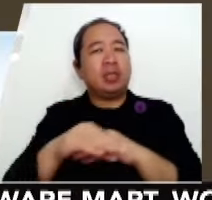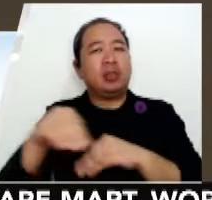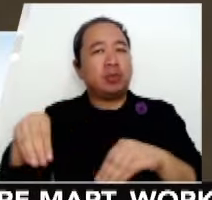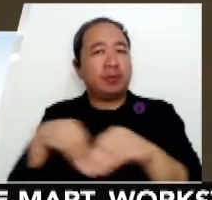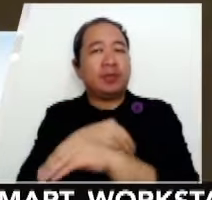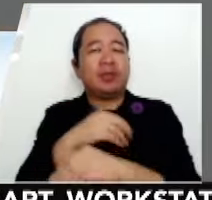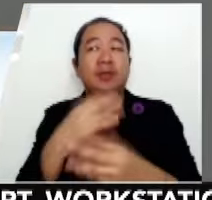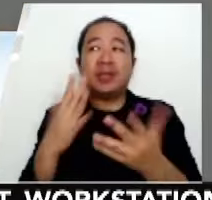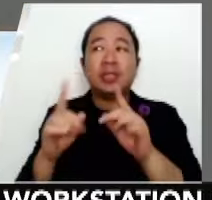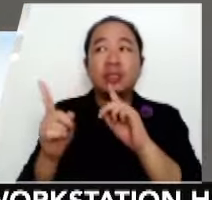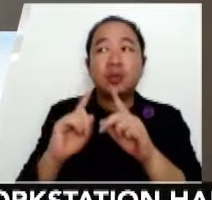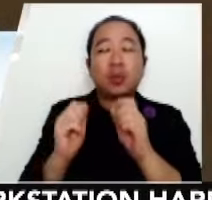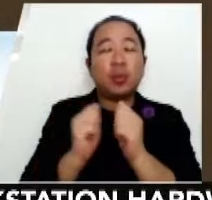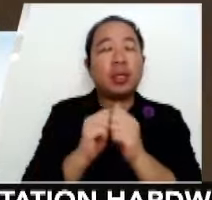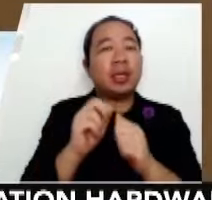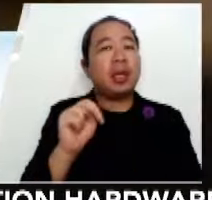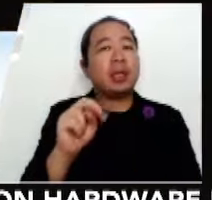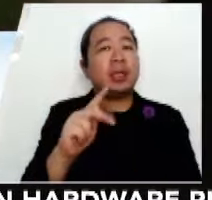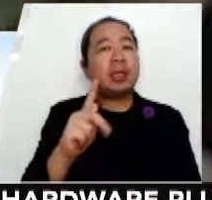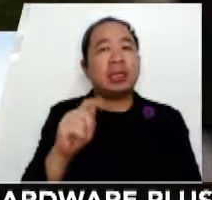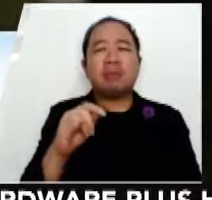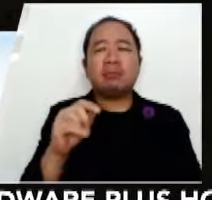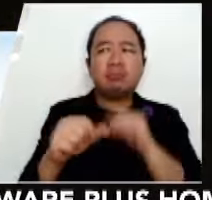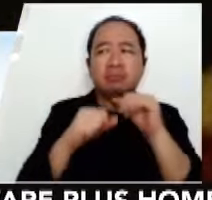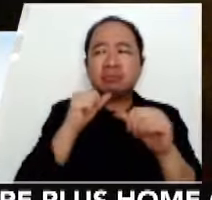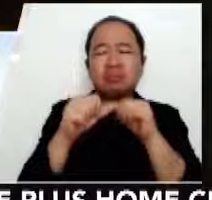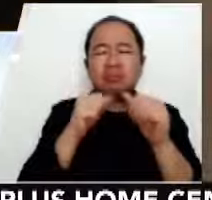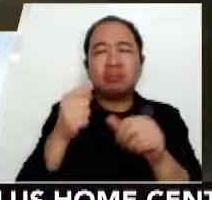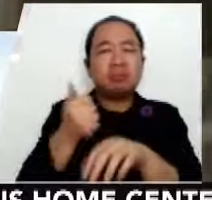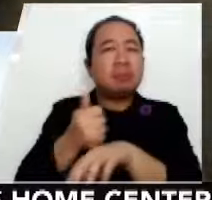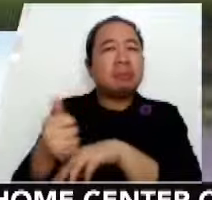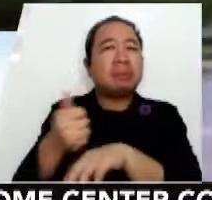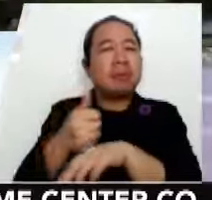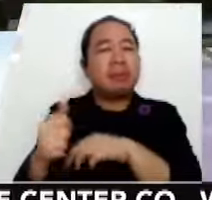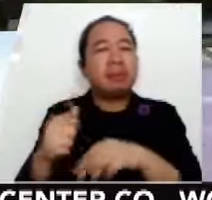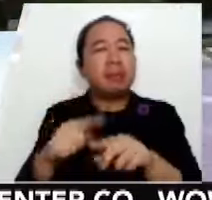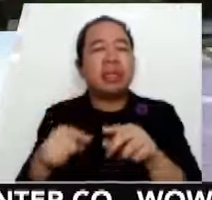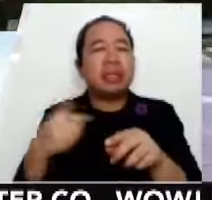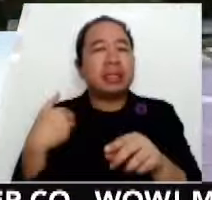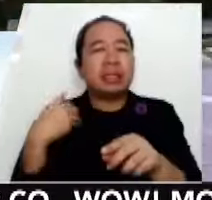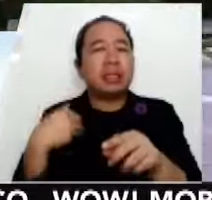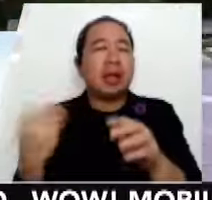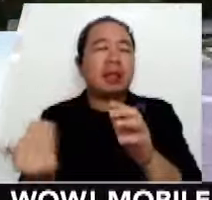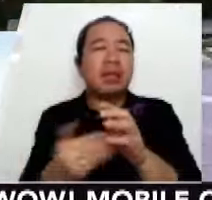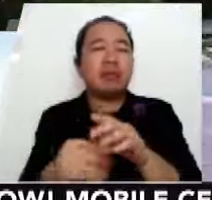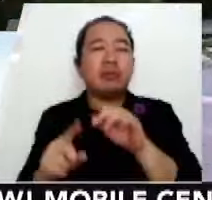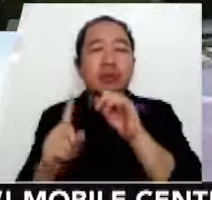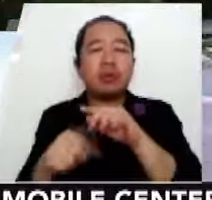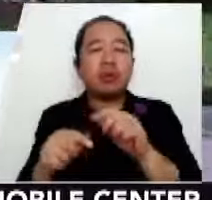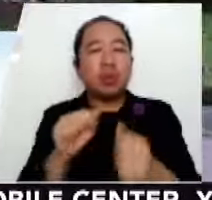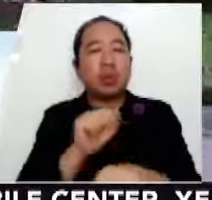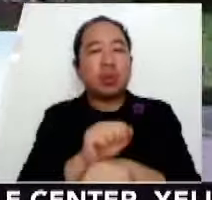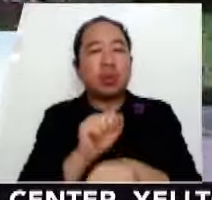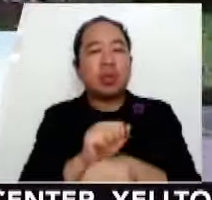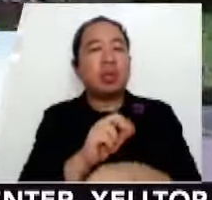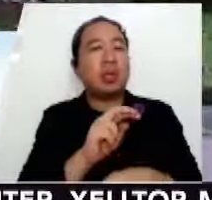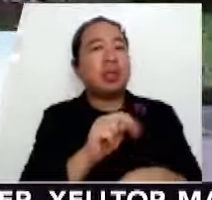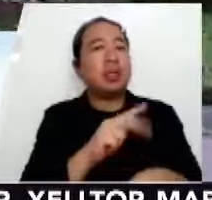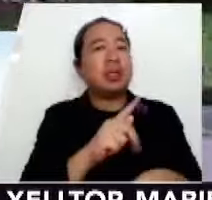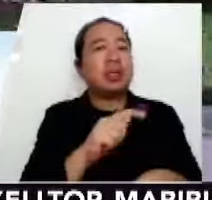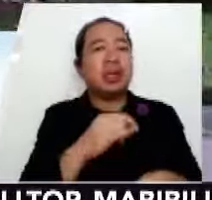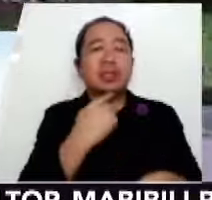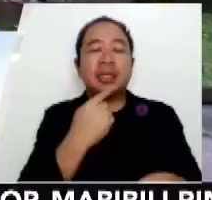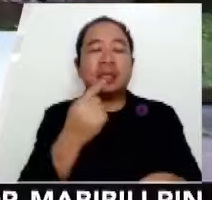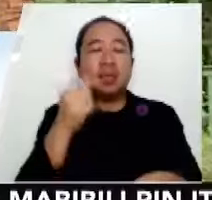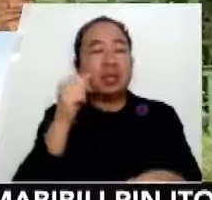NKTI at itinanggi ang alegasyon. Pero hindi pa siya muling nag-report sa trabaho. Ayon sa NKTI, naka-day off siya kahapon at naka-emergency